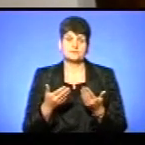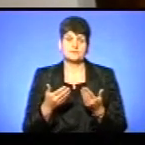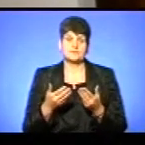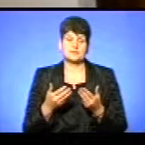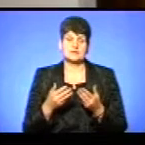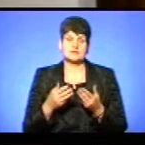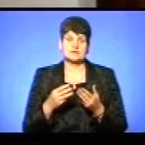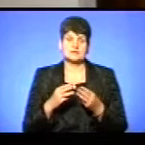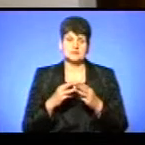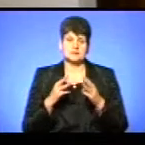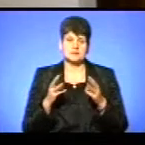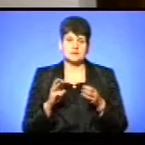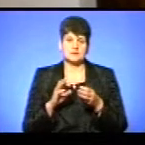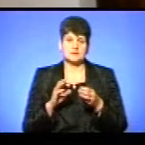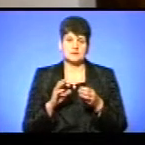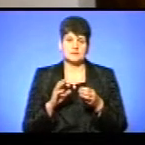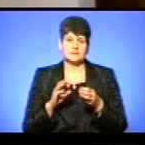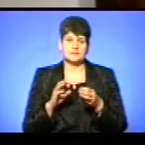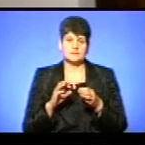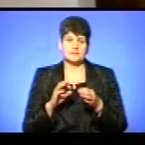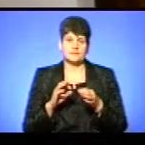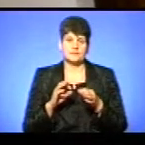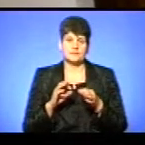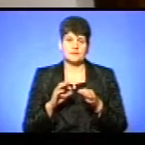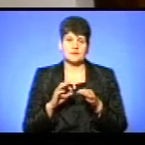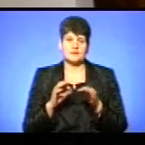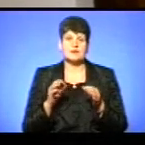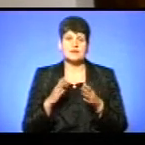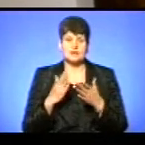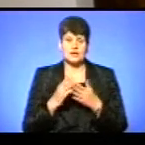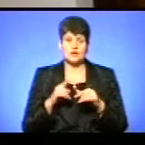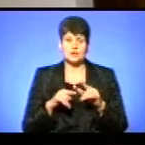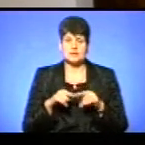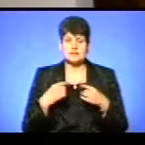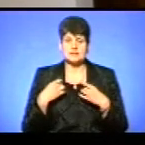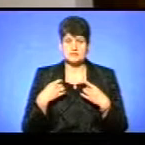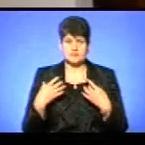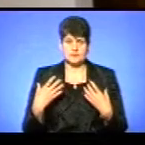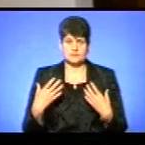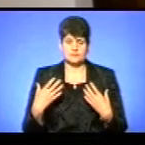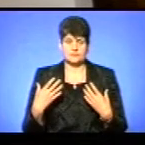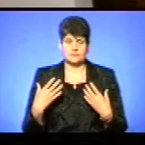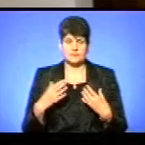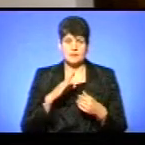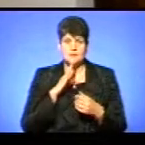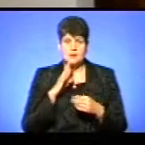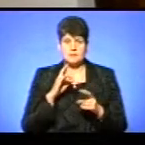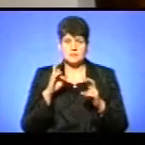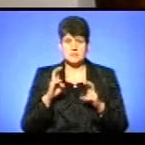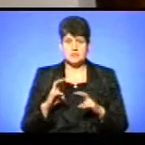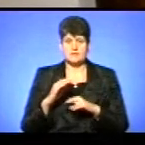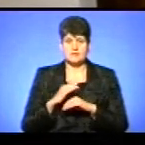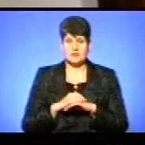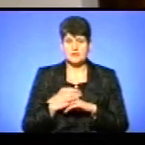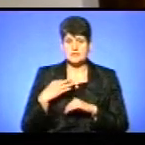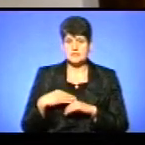Святий Вечір, то є родинне свято, родинне свято. І мама сідає до вечері, а